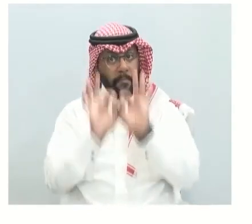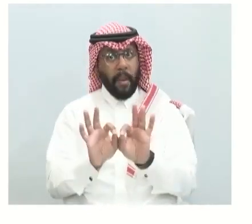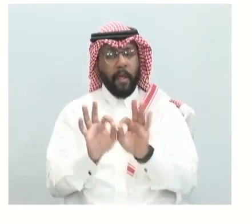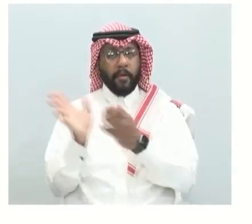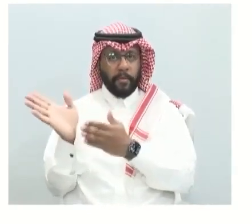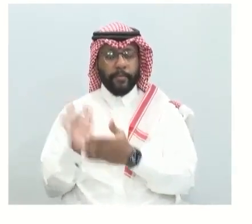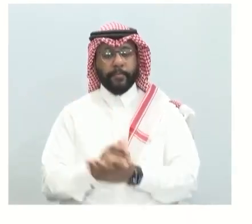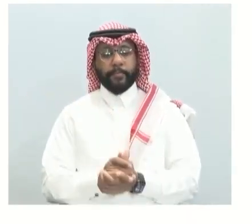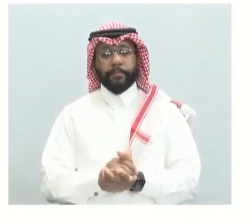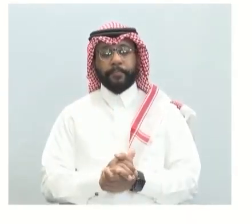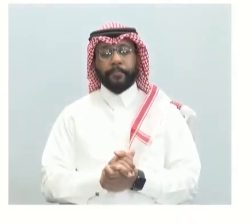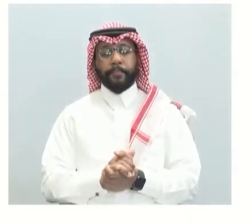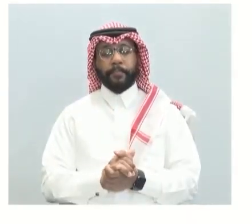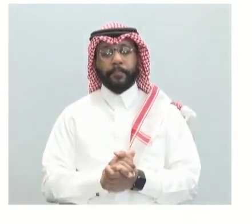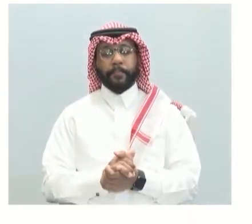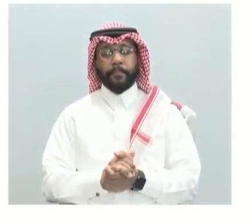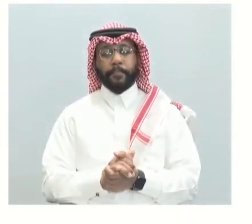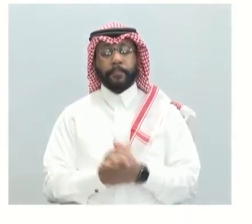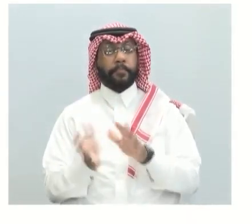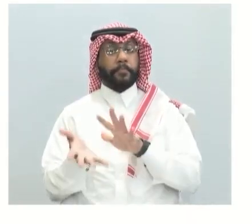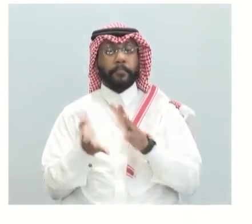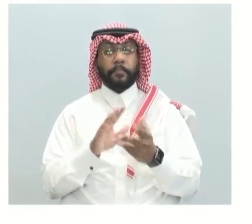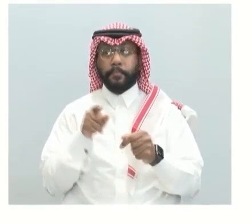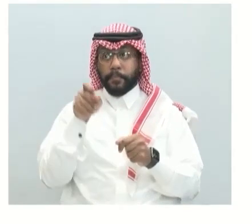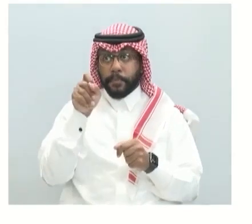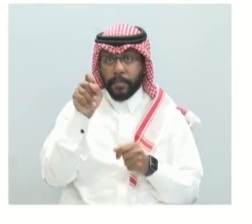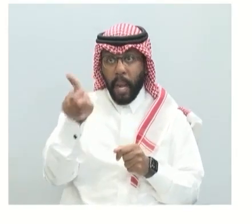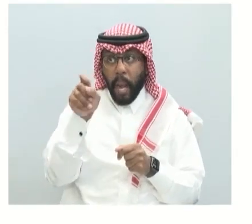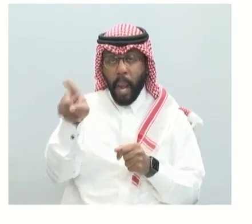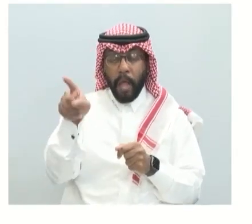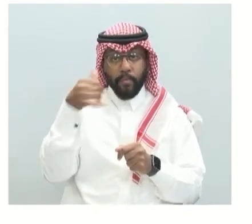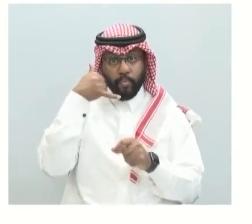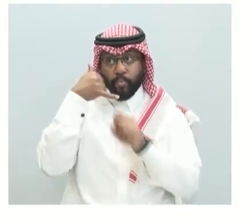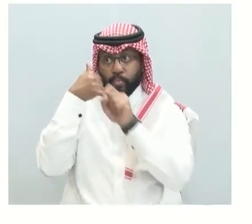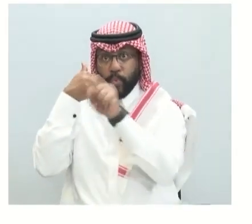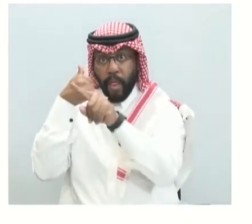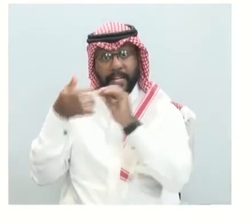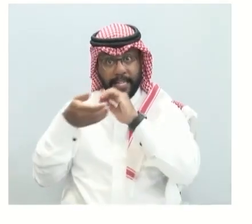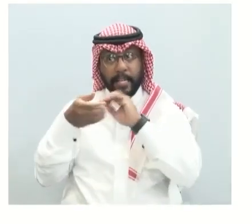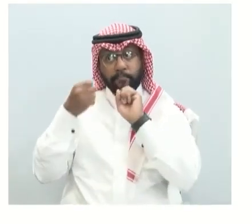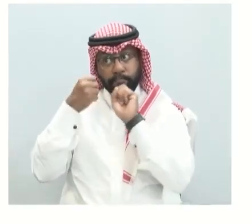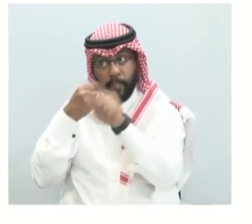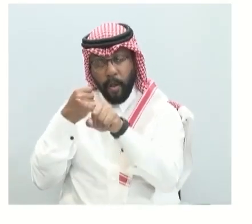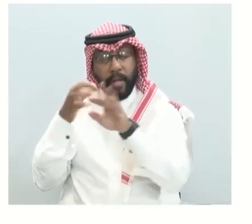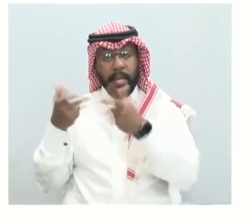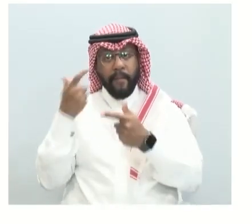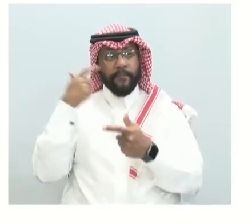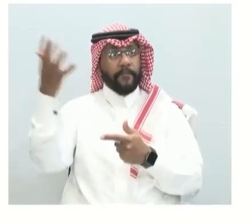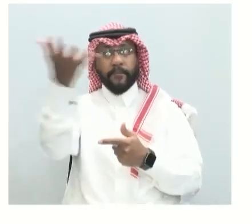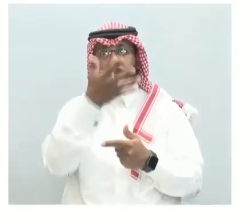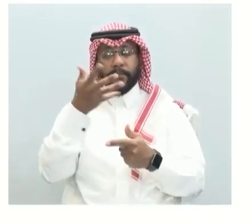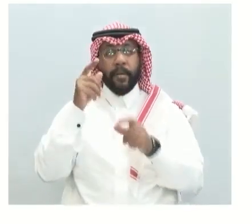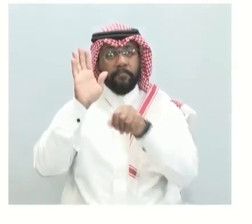تيم طيب كيف ارسل دعوه لصديقا باستخدام تيمز راينا ايضا اننا نستطيع العثور على اشخاص